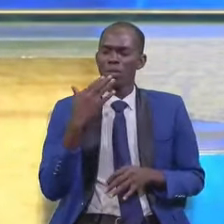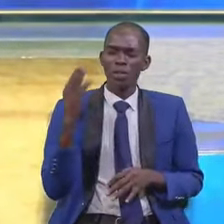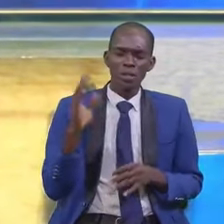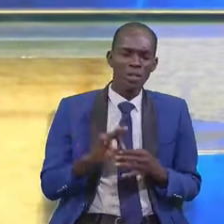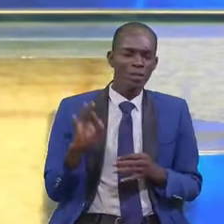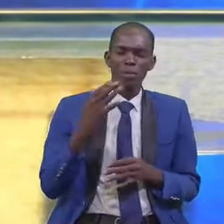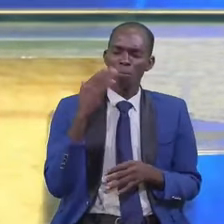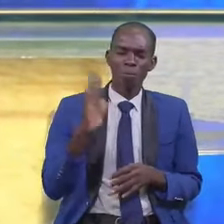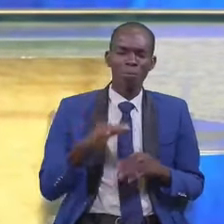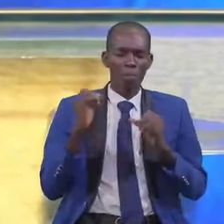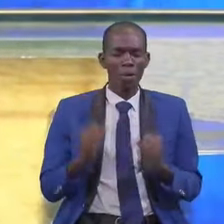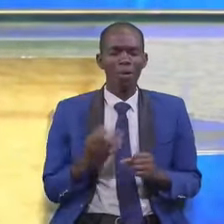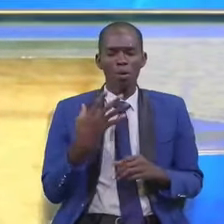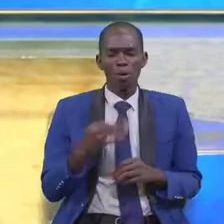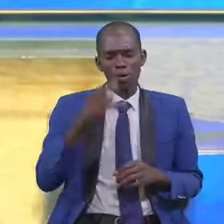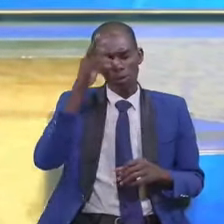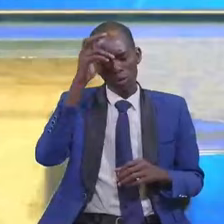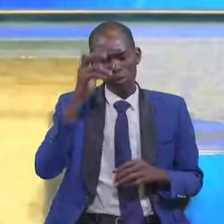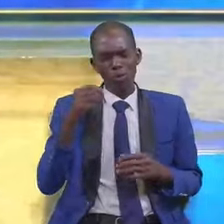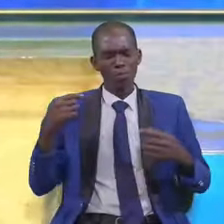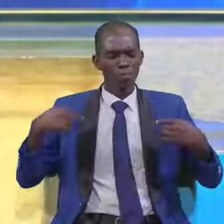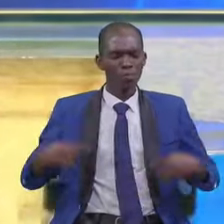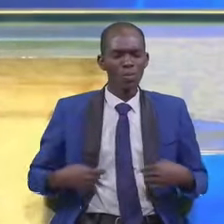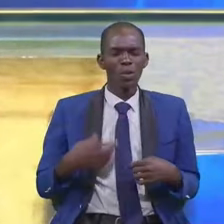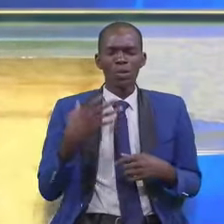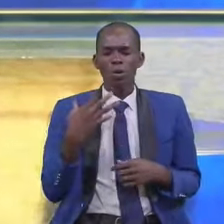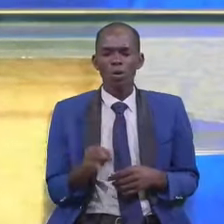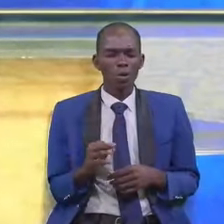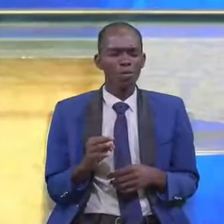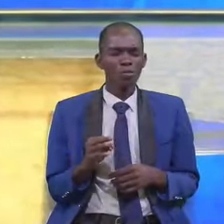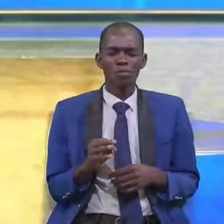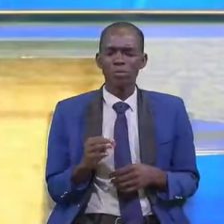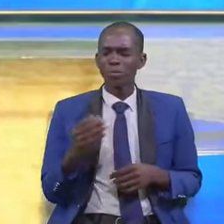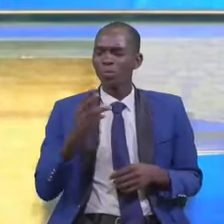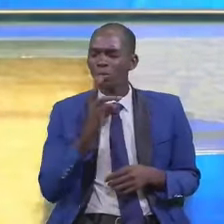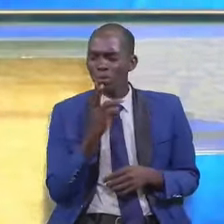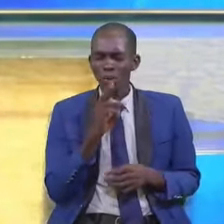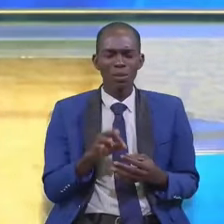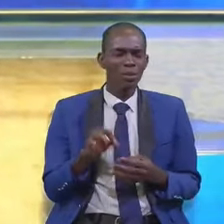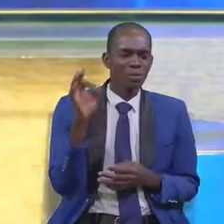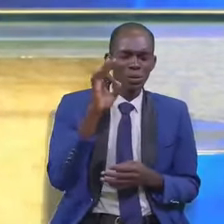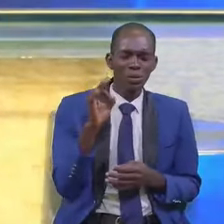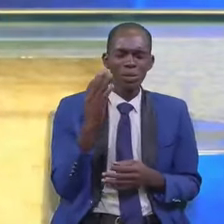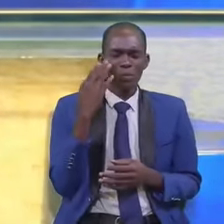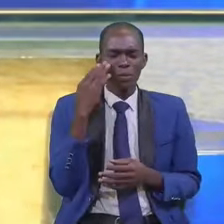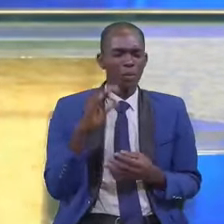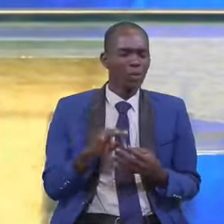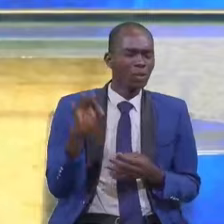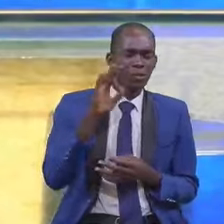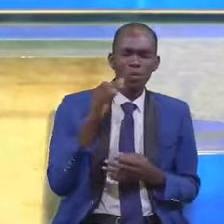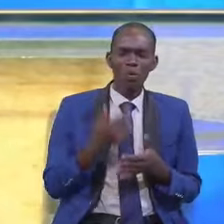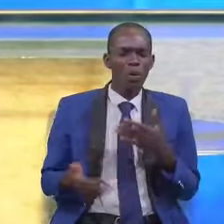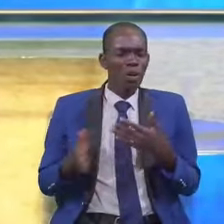des afflictions démoniaques ou quelque chose de la forêt, des esprits marins, des